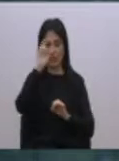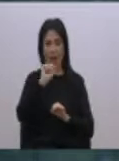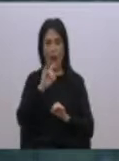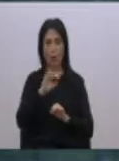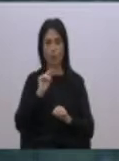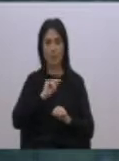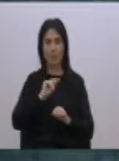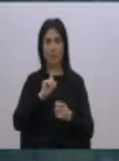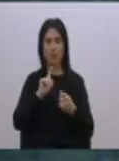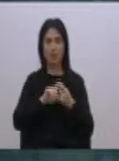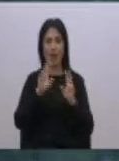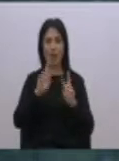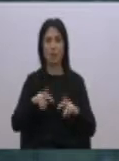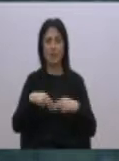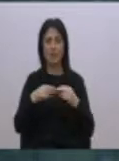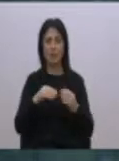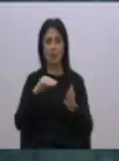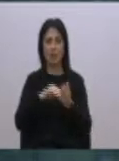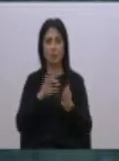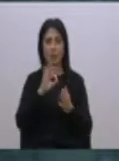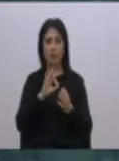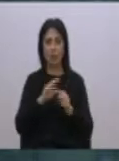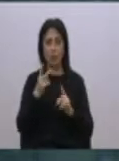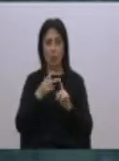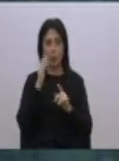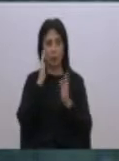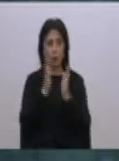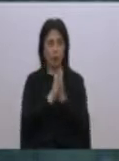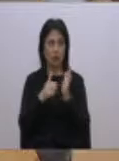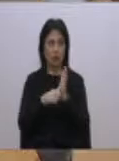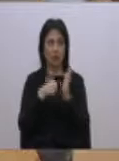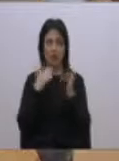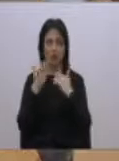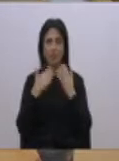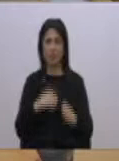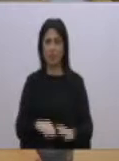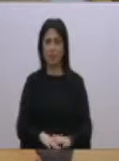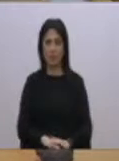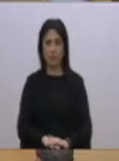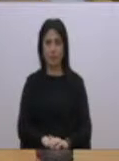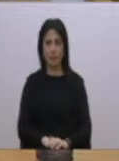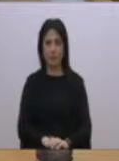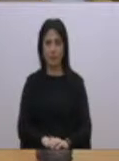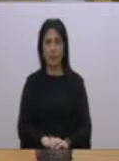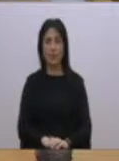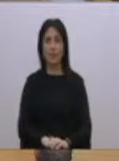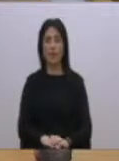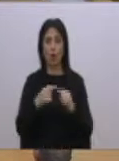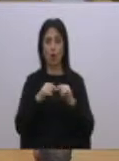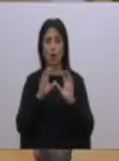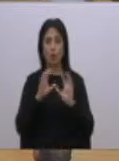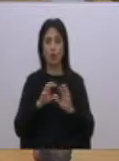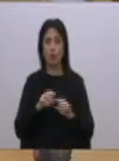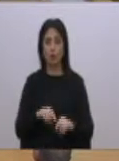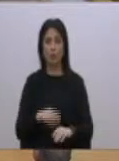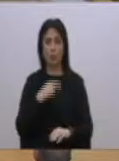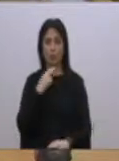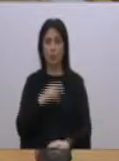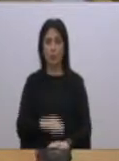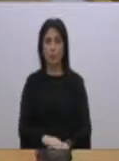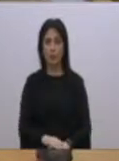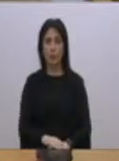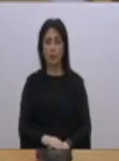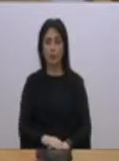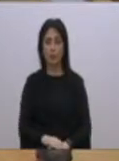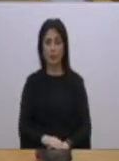auditis samsakhuri shtav kanonshi tsulebis shetanis taobaze meore mosmenit to chartot kentsiskhis rejim khuradgeba organuli kanoni